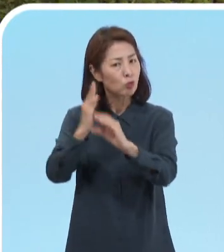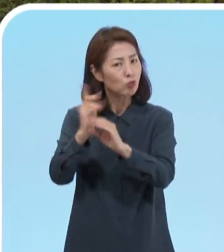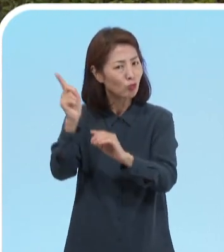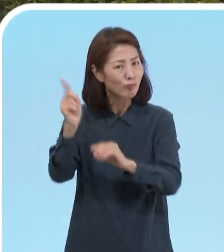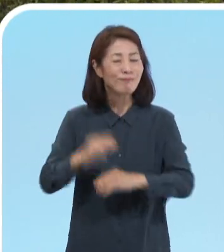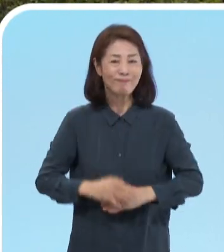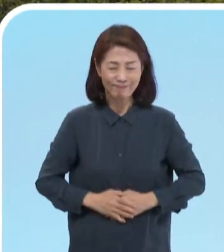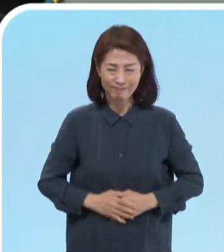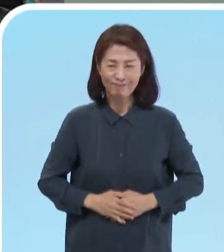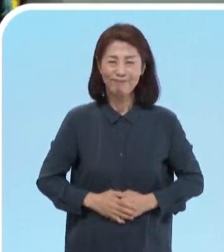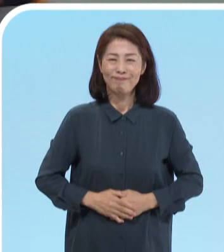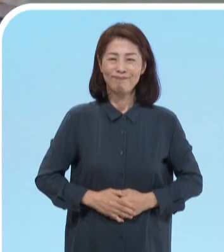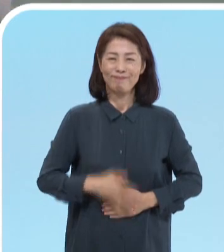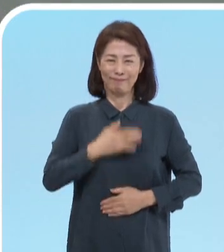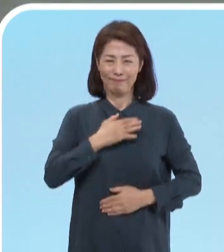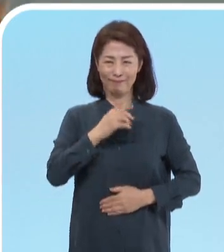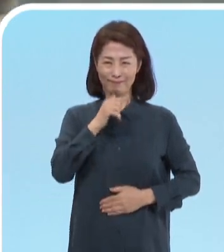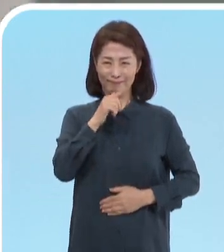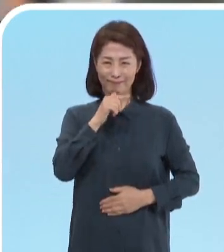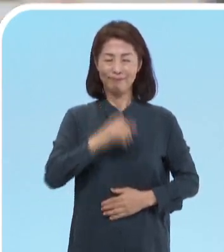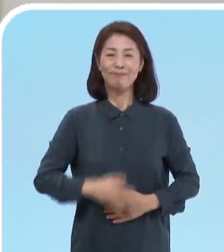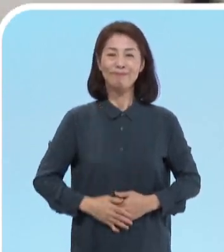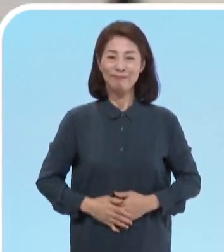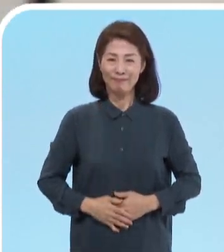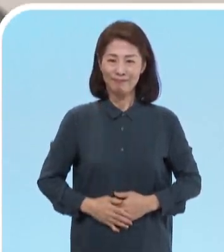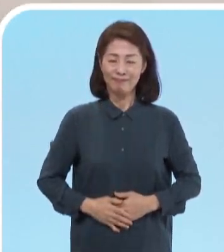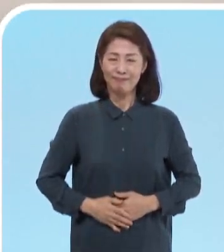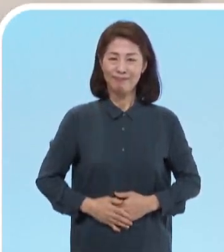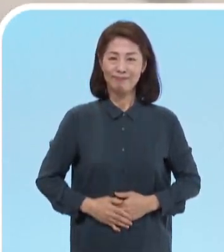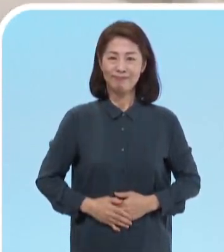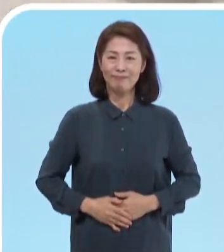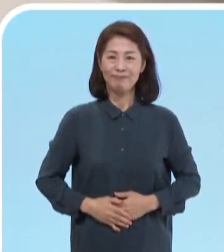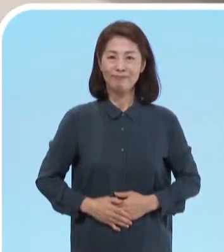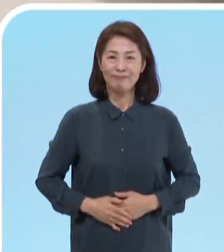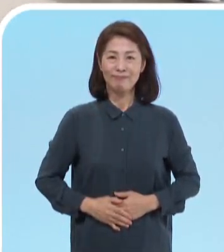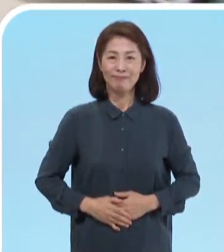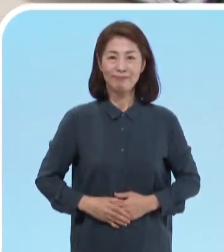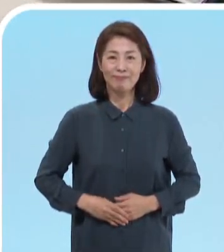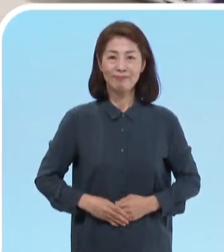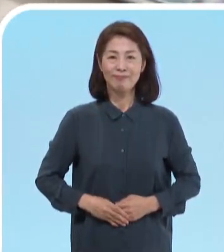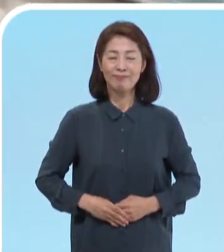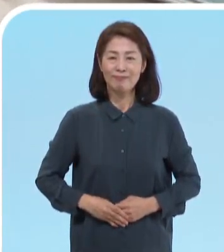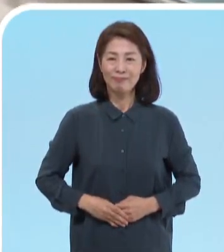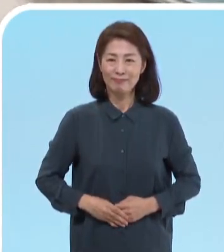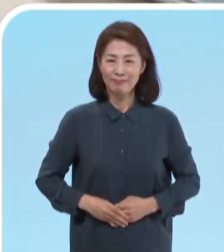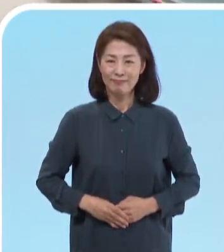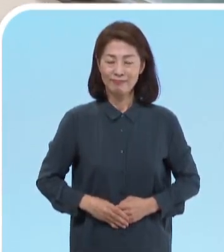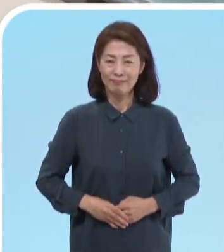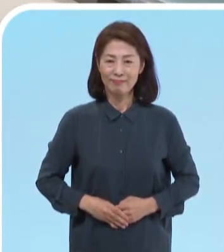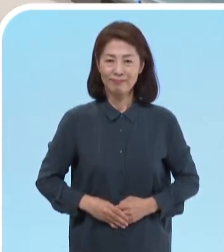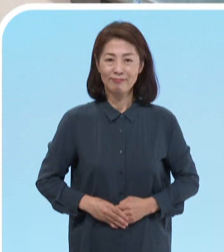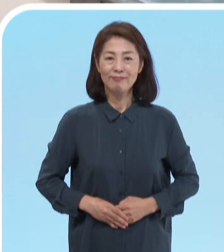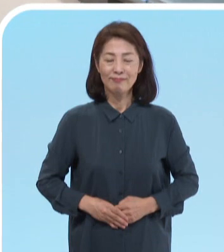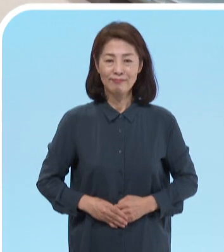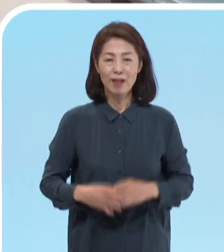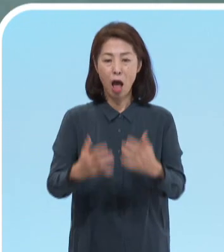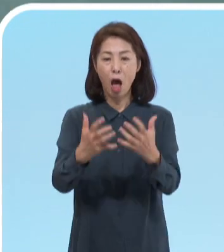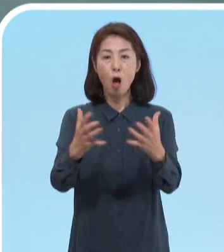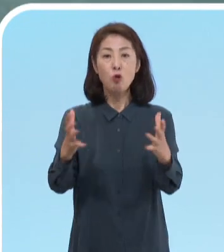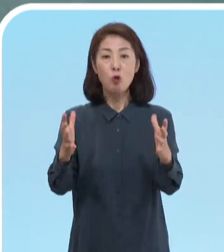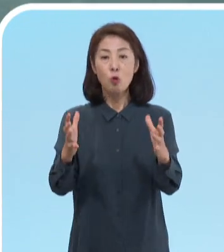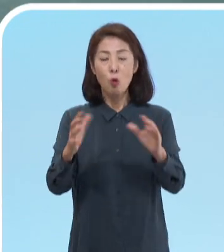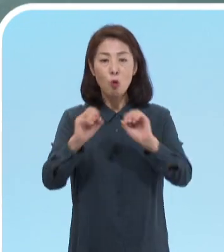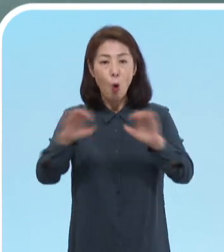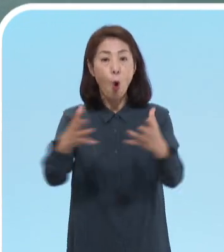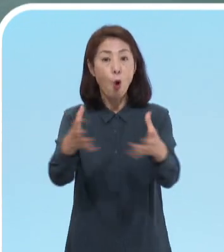う。 有力情報ゲット。早速行ってみましょう。 こんにちは